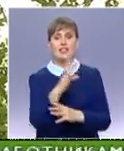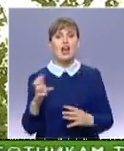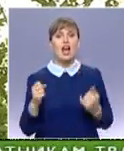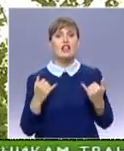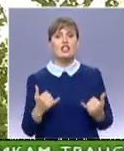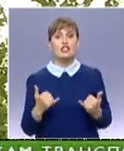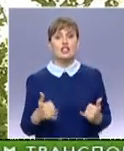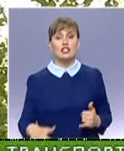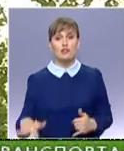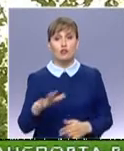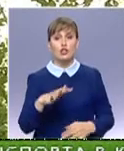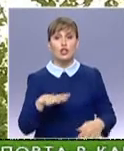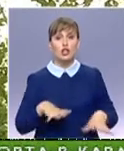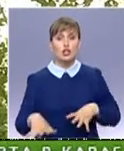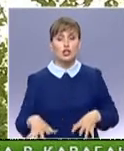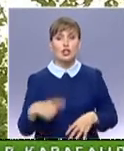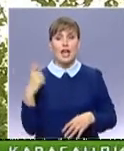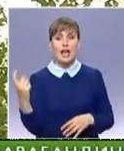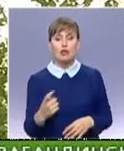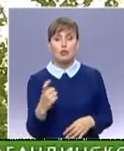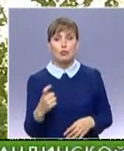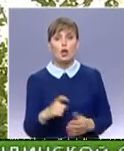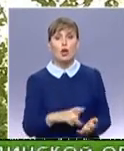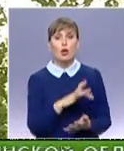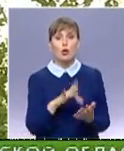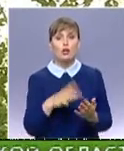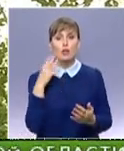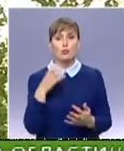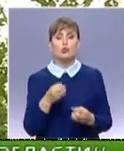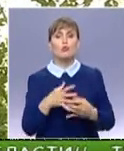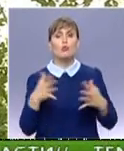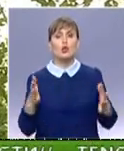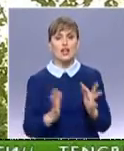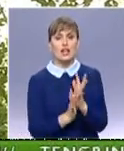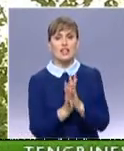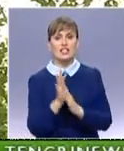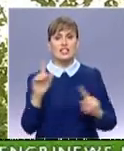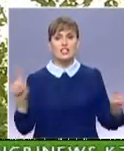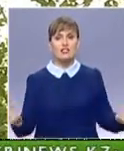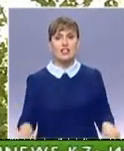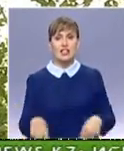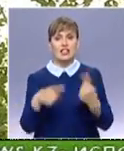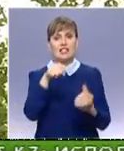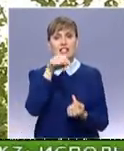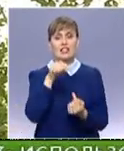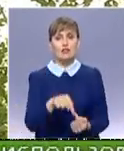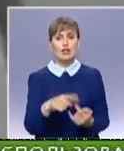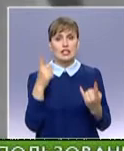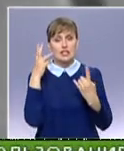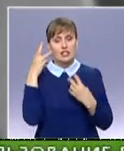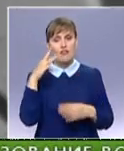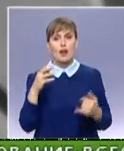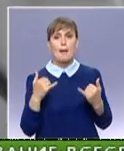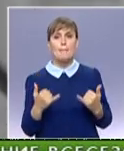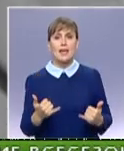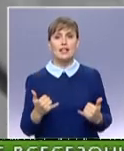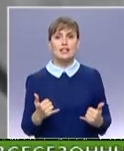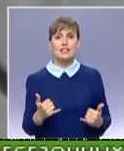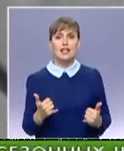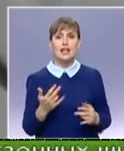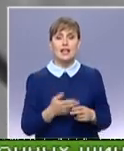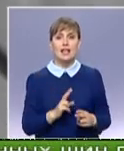на фоне развития рыночной экономики город Алматы без сомнения еще больше расцветает и соответствует всем требованиям современности. Тяга к